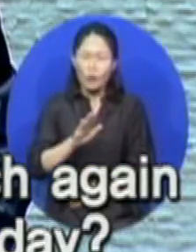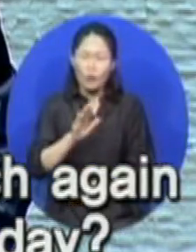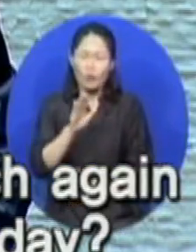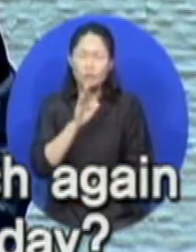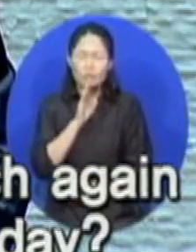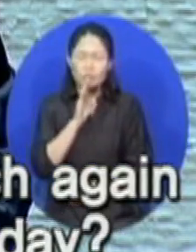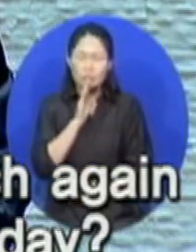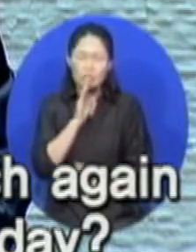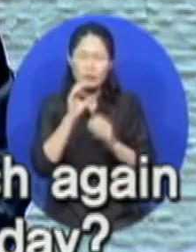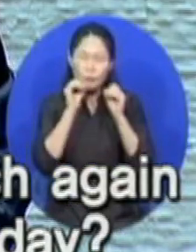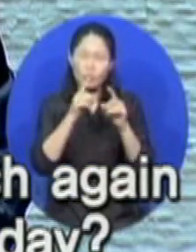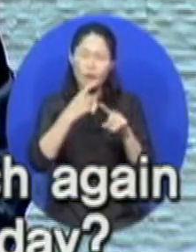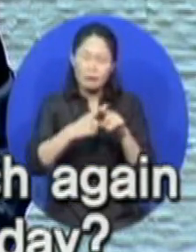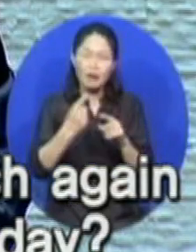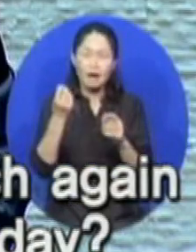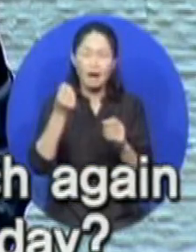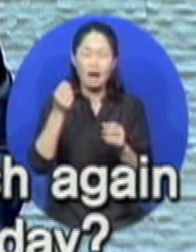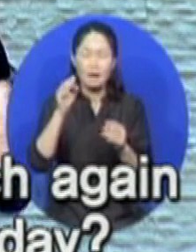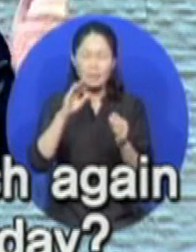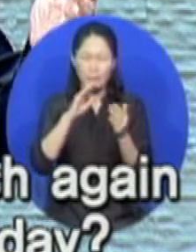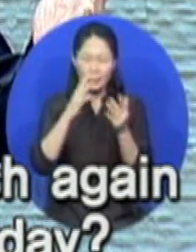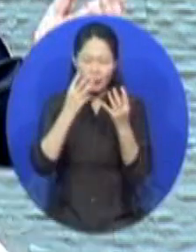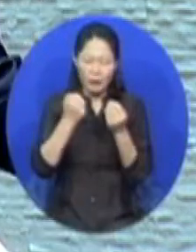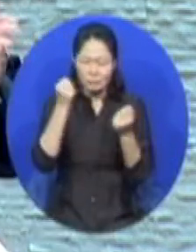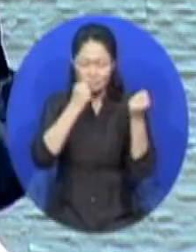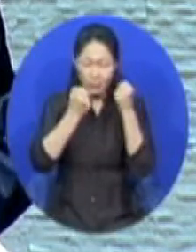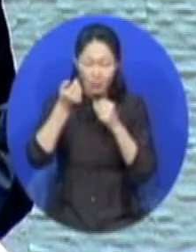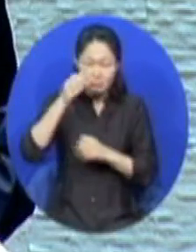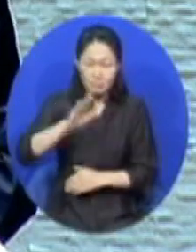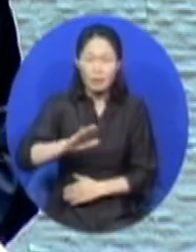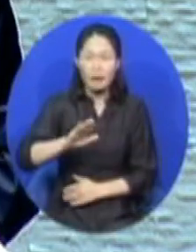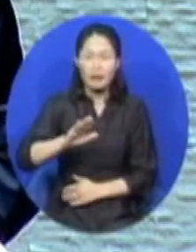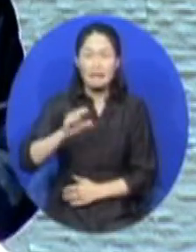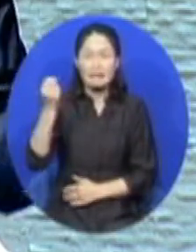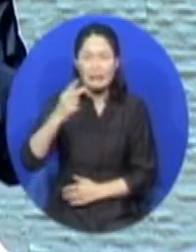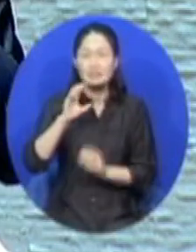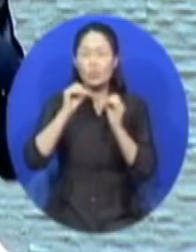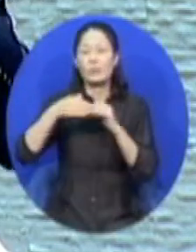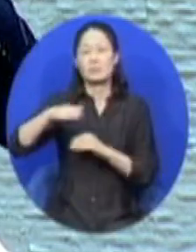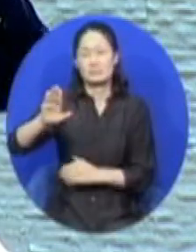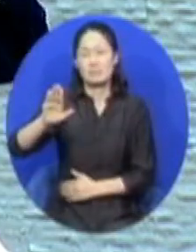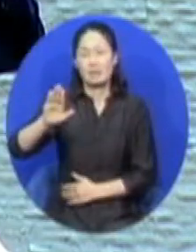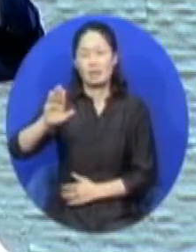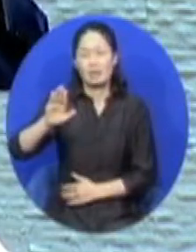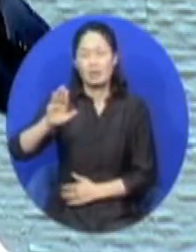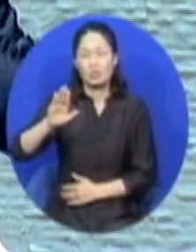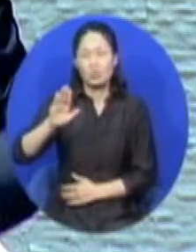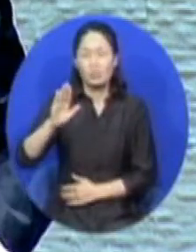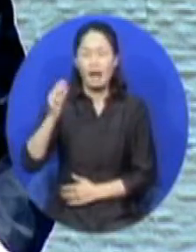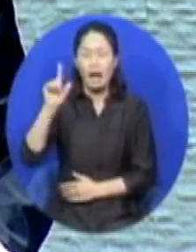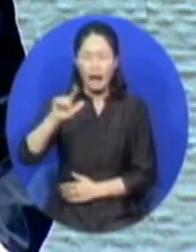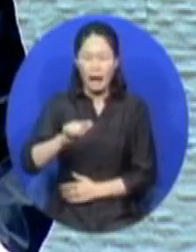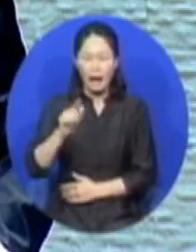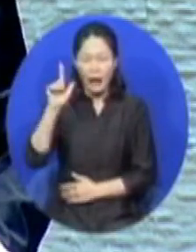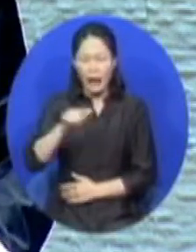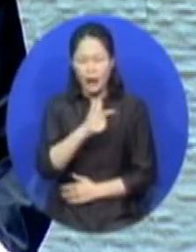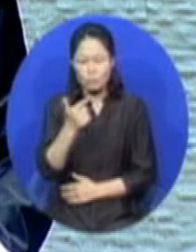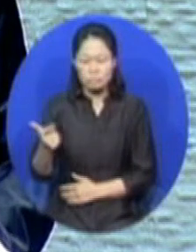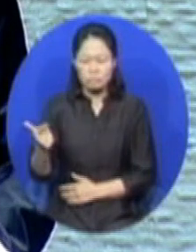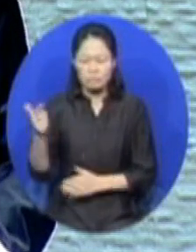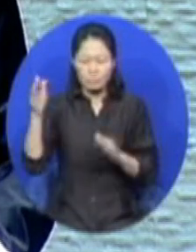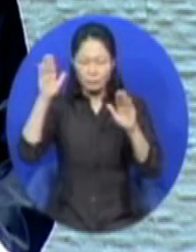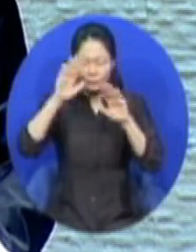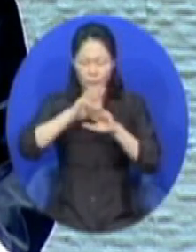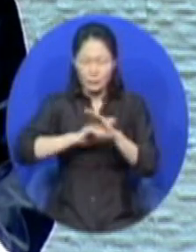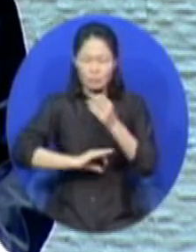어찌 생기나 말입니다 그것도 하룻밤 지나고 250 느낄 더 배로 가서 어떻게